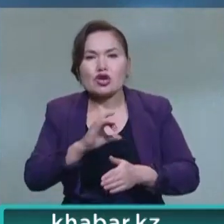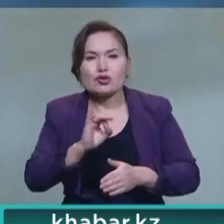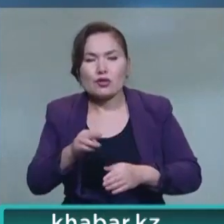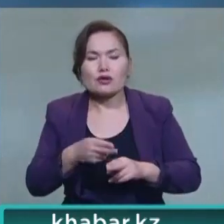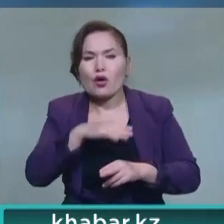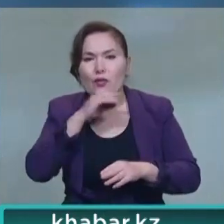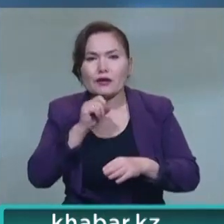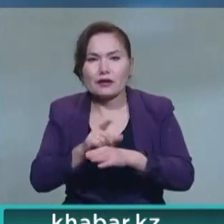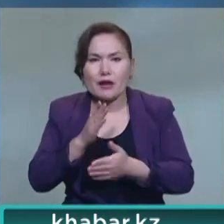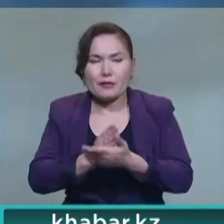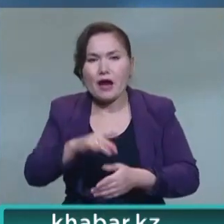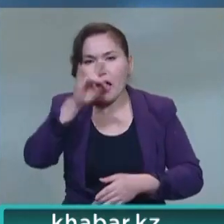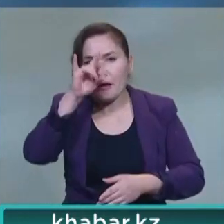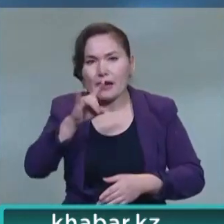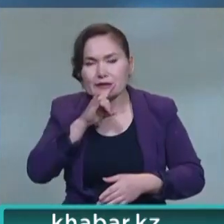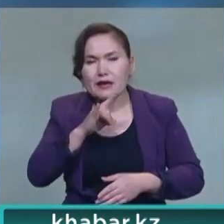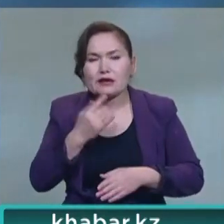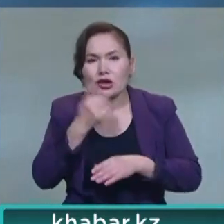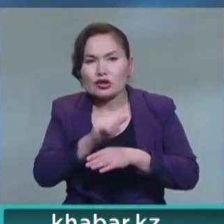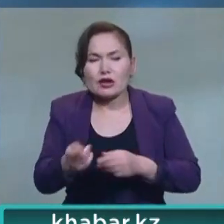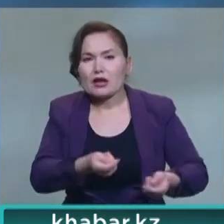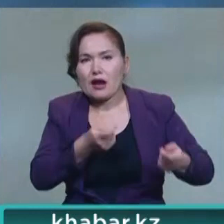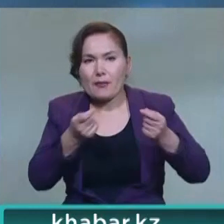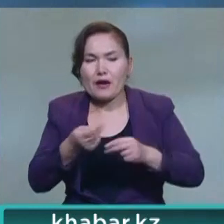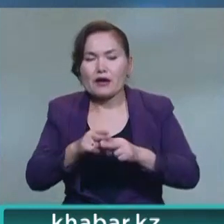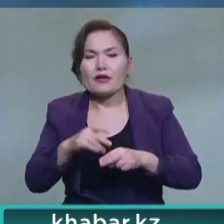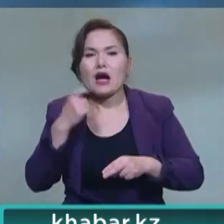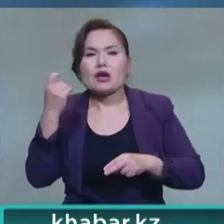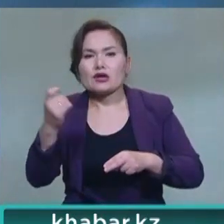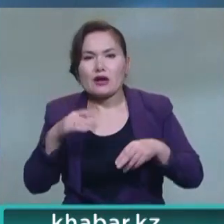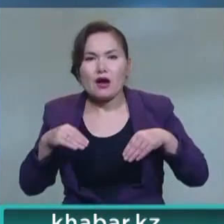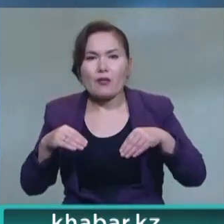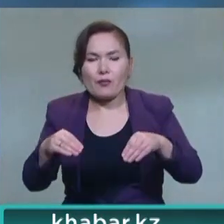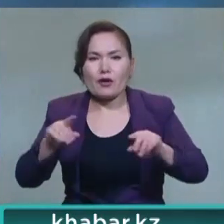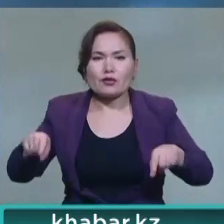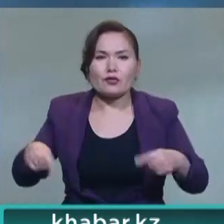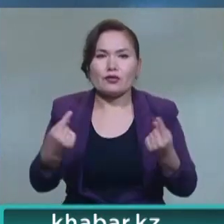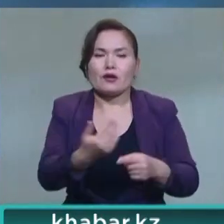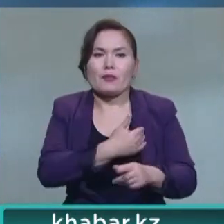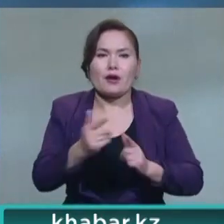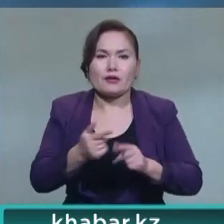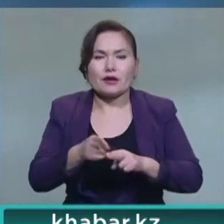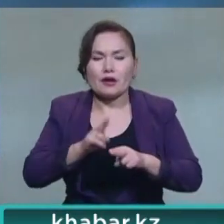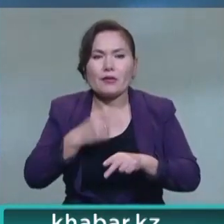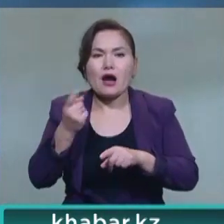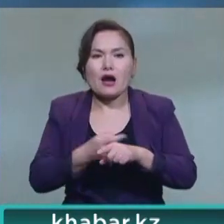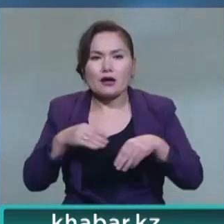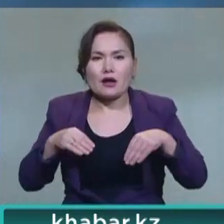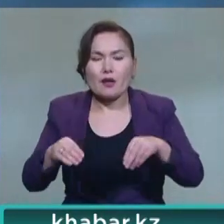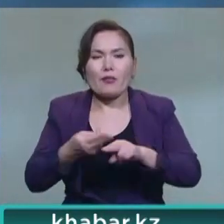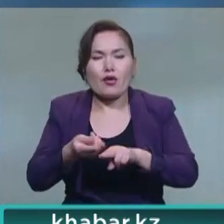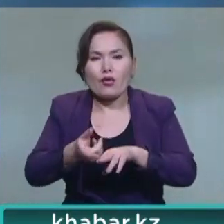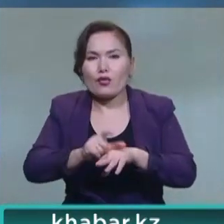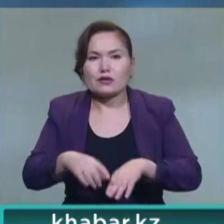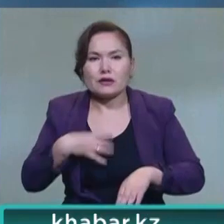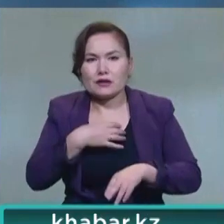сұраныс артса, біз оны еліміздің өзге өңірлеріндегі шаруашылықтарға таратуға әзірміз. Өйткені бұл дақылды өсіретін жерді жиі